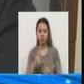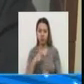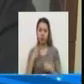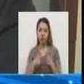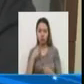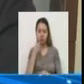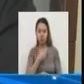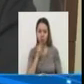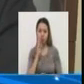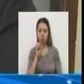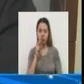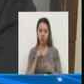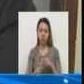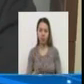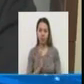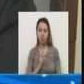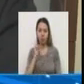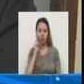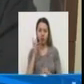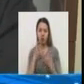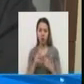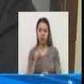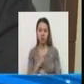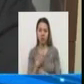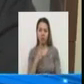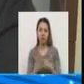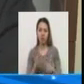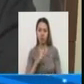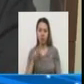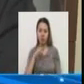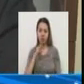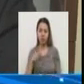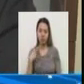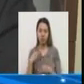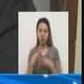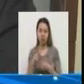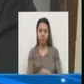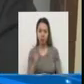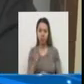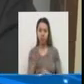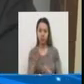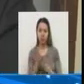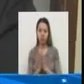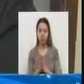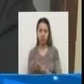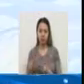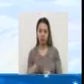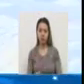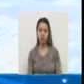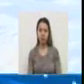биылғы жылы оқу курсын аяқтаған кәсіп иелерін несиелендіруге 1,5 миллиард теңге көлемінде қаржы қарастыру үшін бюджетке өтініш